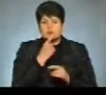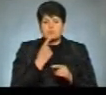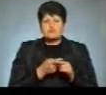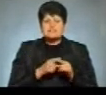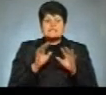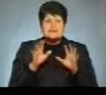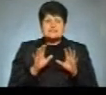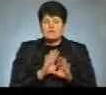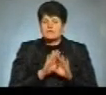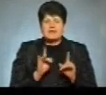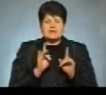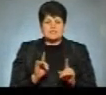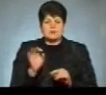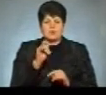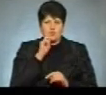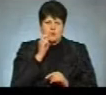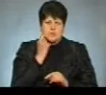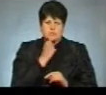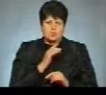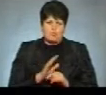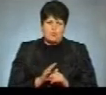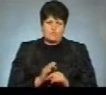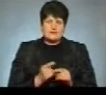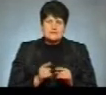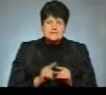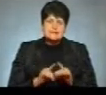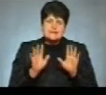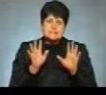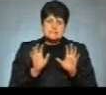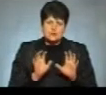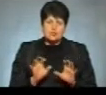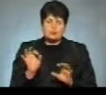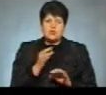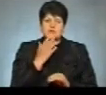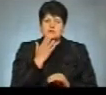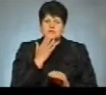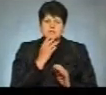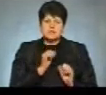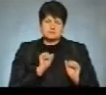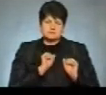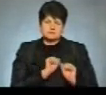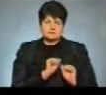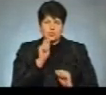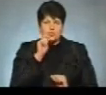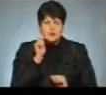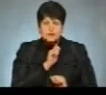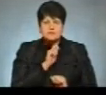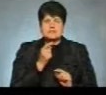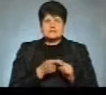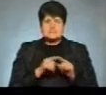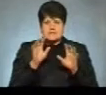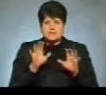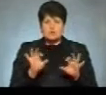закон не лише про українську мову. Це закон про національну безпеку України. Це закон про